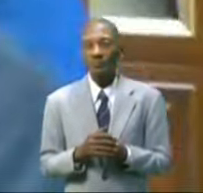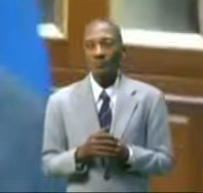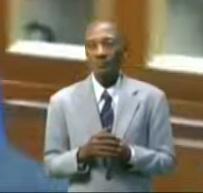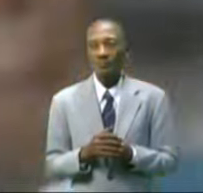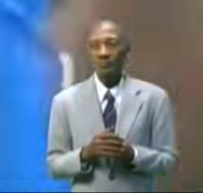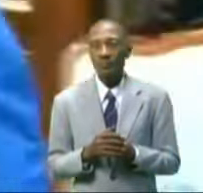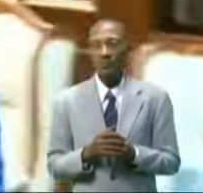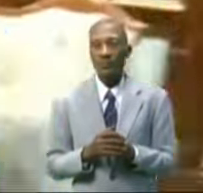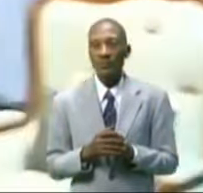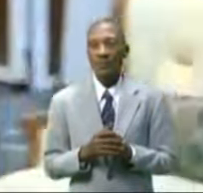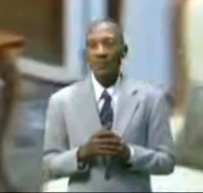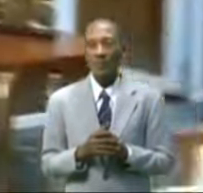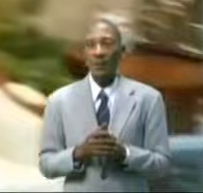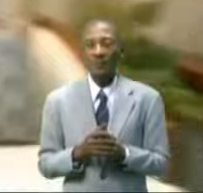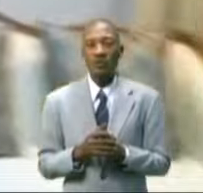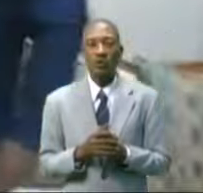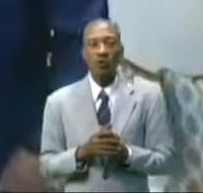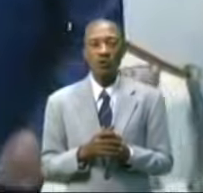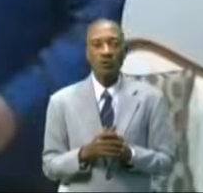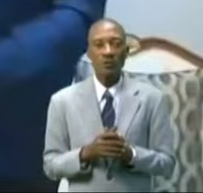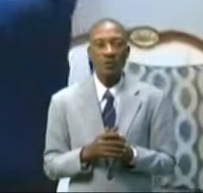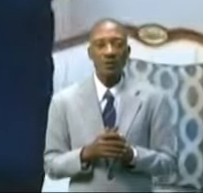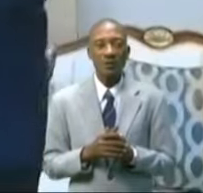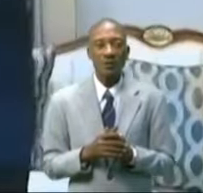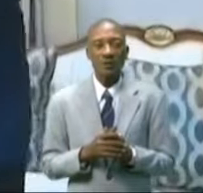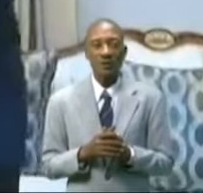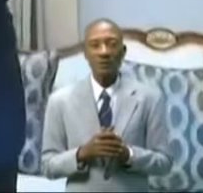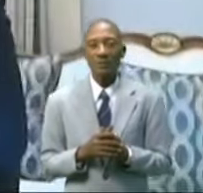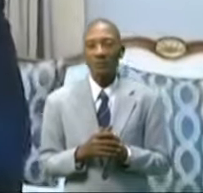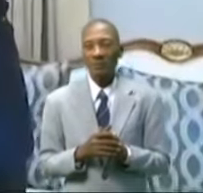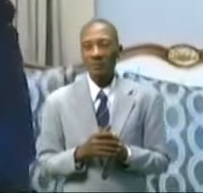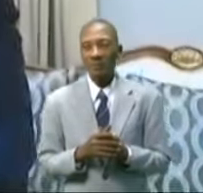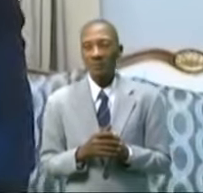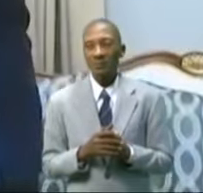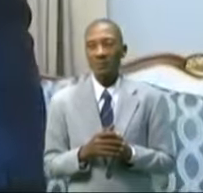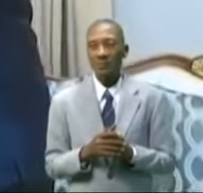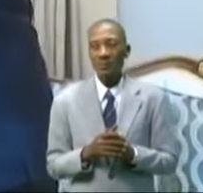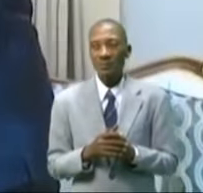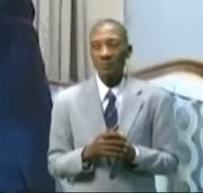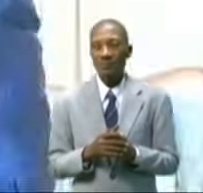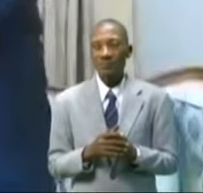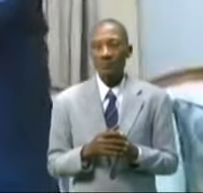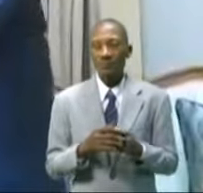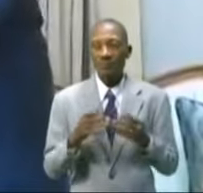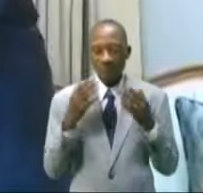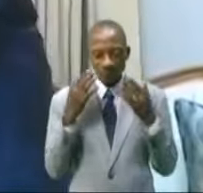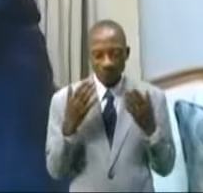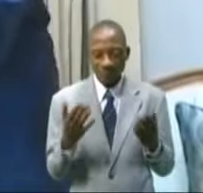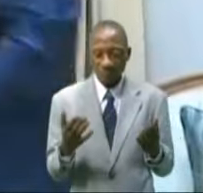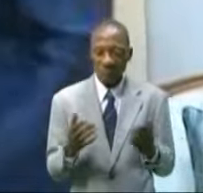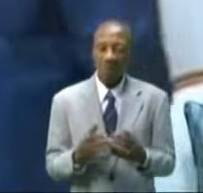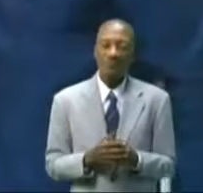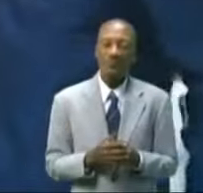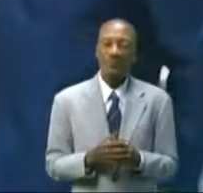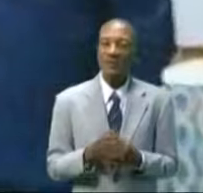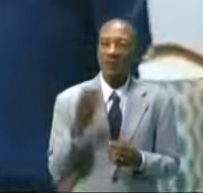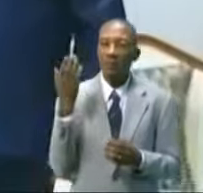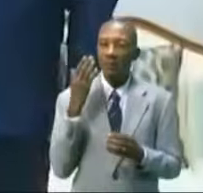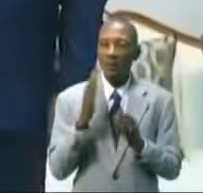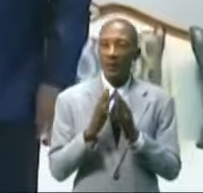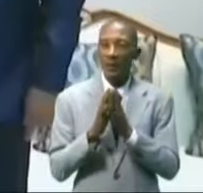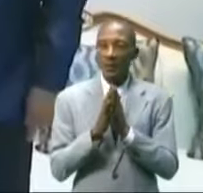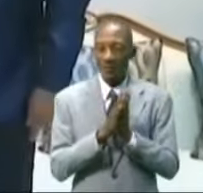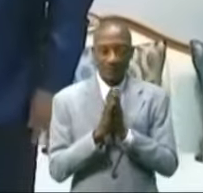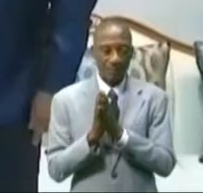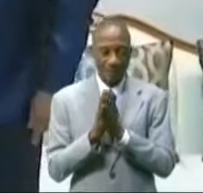Monsieur le Président de l'Assemblée nationale, félicitations. Mes respects, Excellence. Et merci pour tout. Merci pour tout.